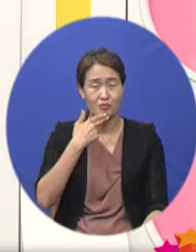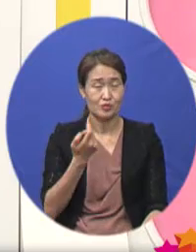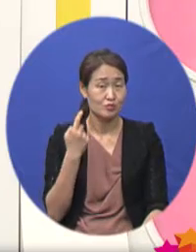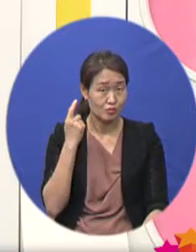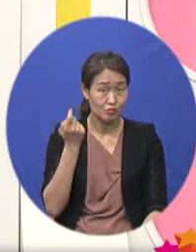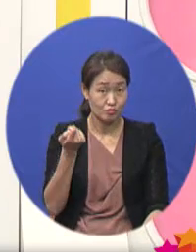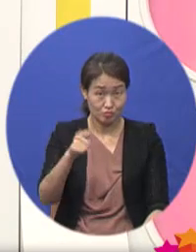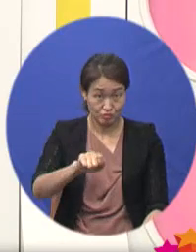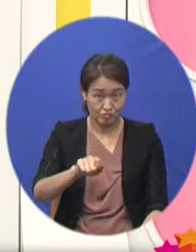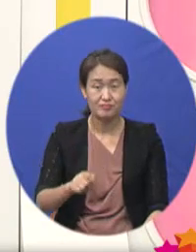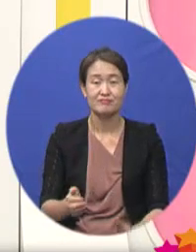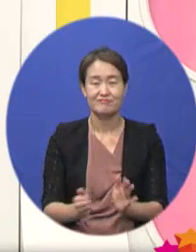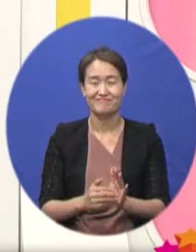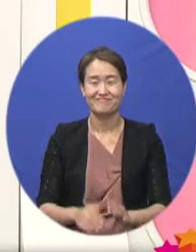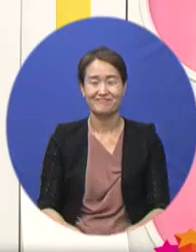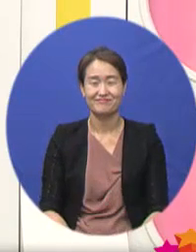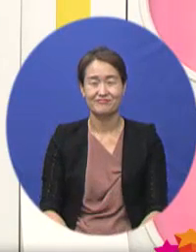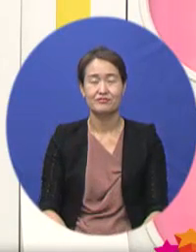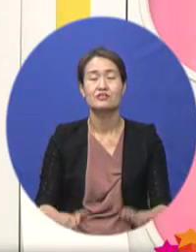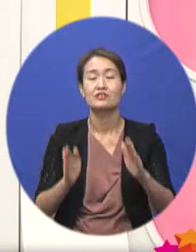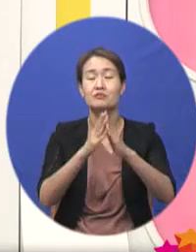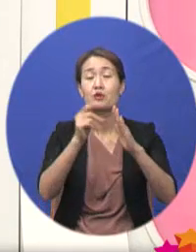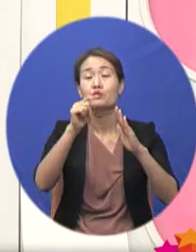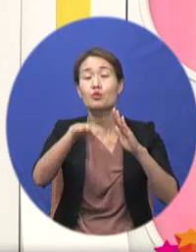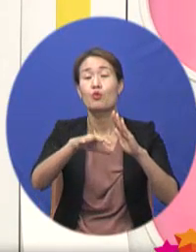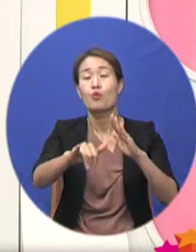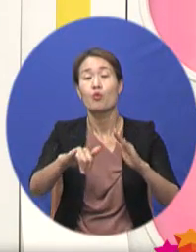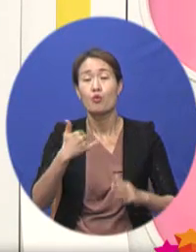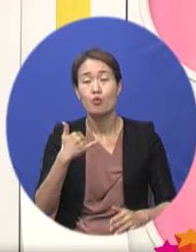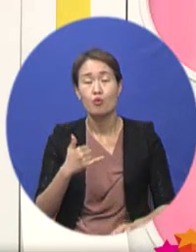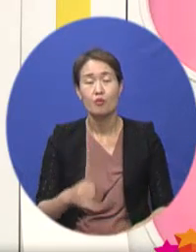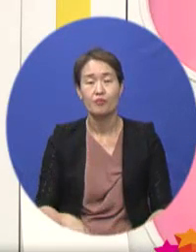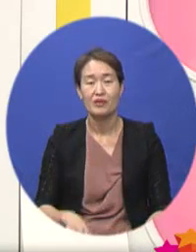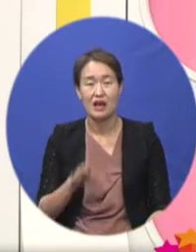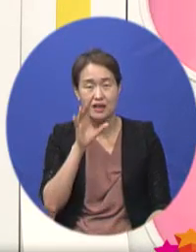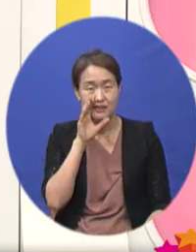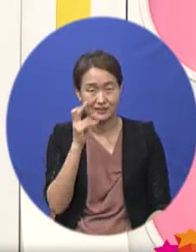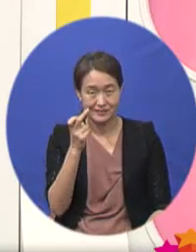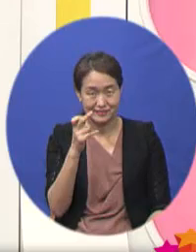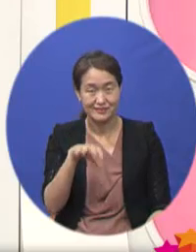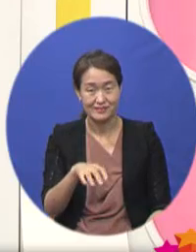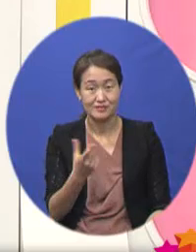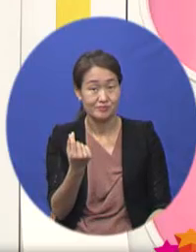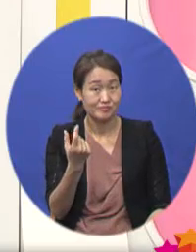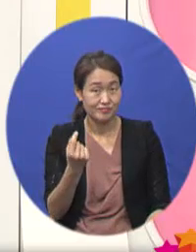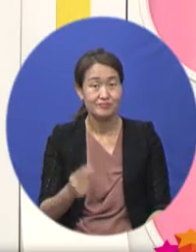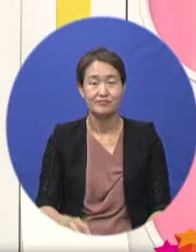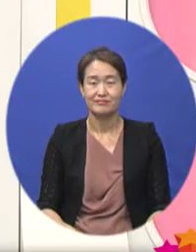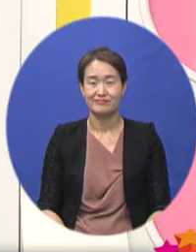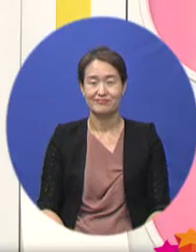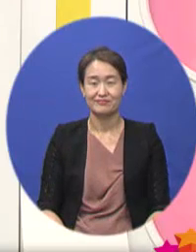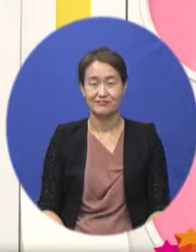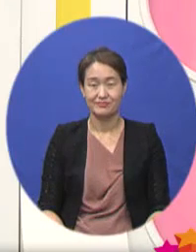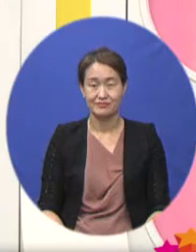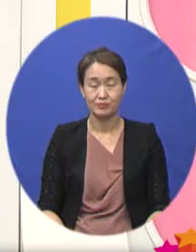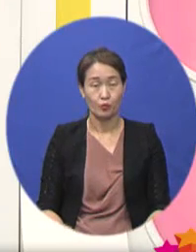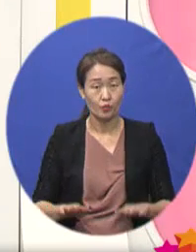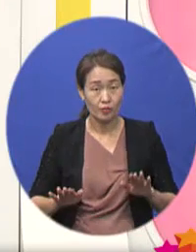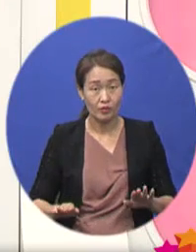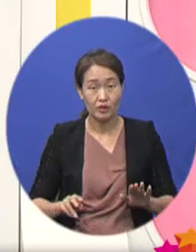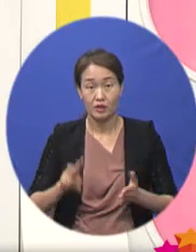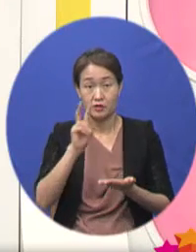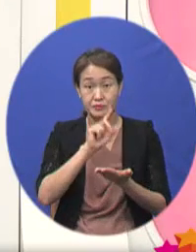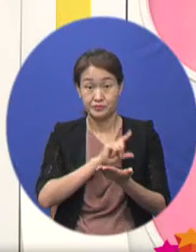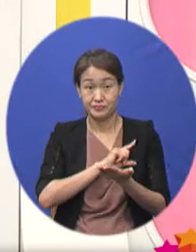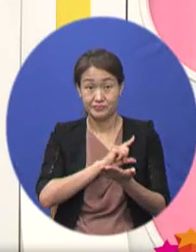줄여주셨어요? 예. 예. 네. 어디에서 전화 주셨어요? 아산씨. 아산씨. 네. 자 오늘